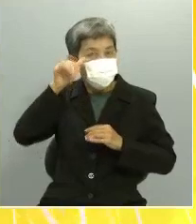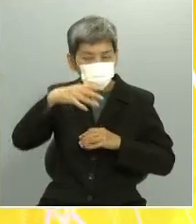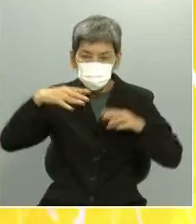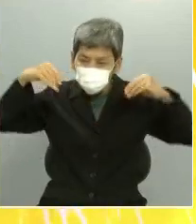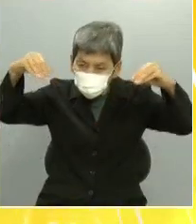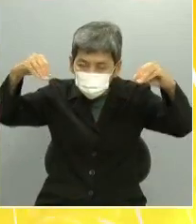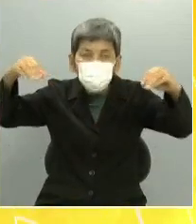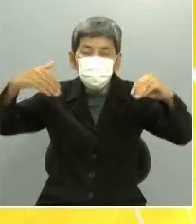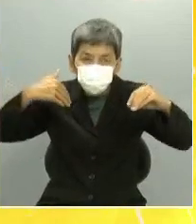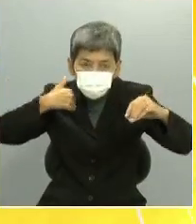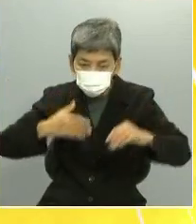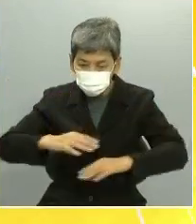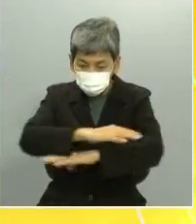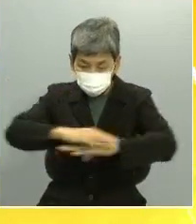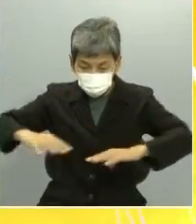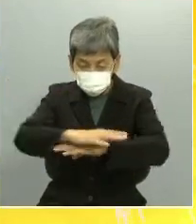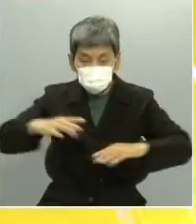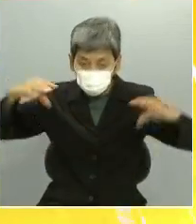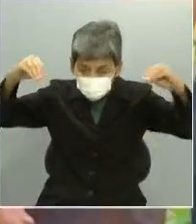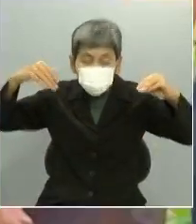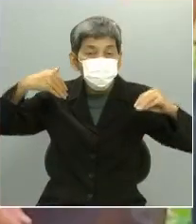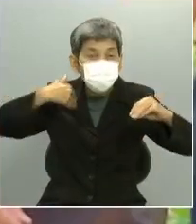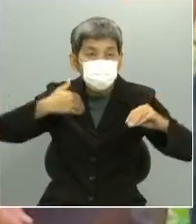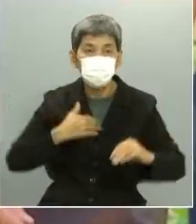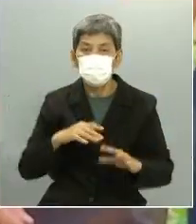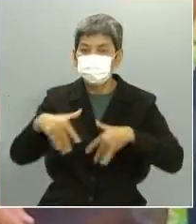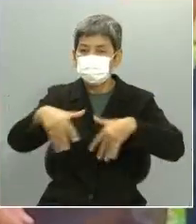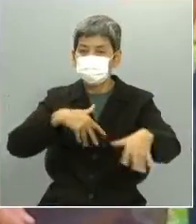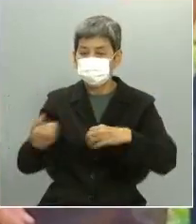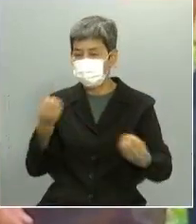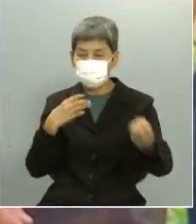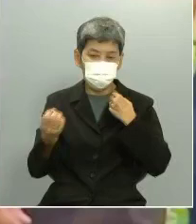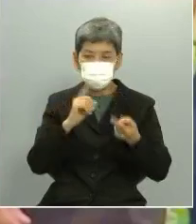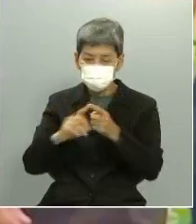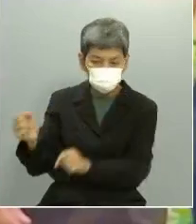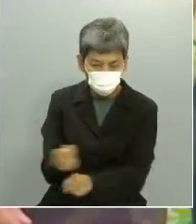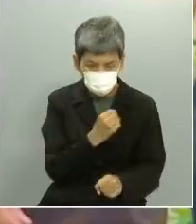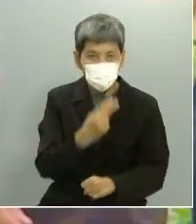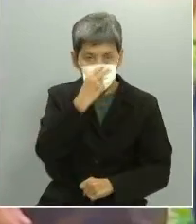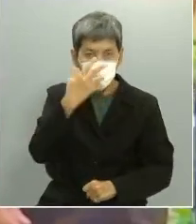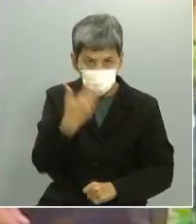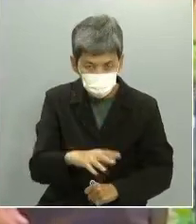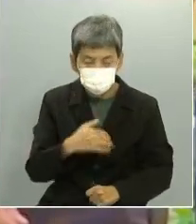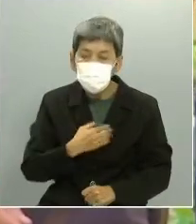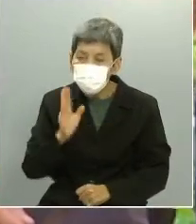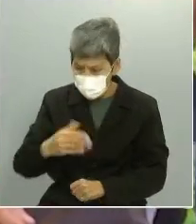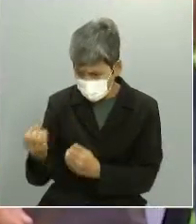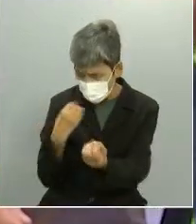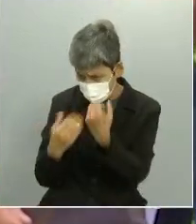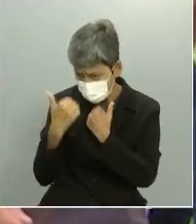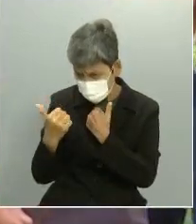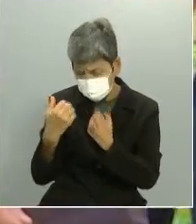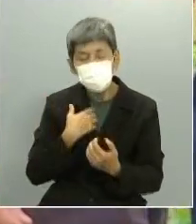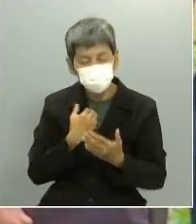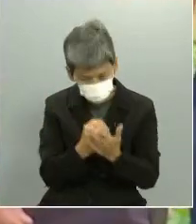นเลยหรือว่ามีทางม้าลายที่ไฟดับบางจุดซึ่งพี่น้องที่เพื่อนเราที่กวาดถนนเนี่ยเห็นอยู่แล้วก็บอกช่วยแจ้งมาแล้วเดี๋ยวเรา